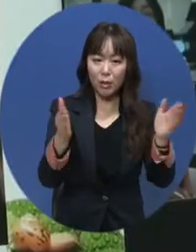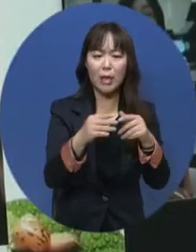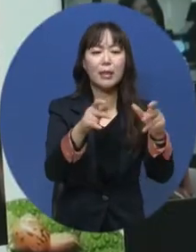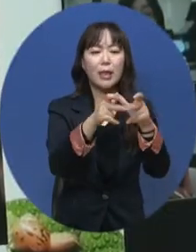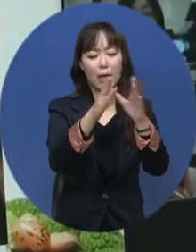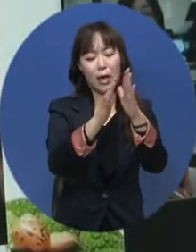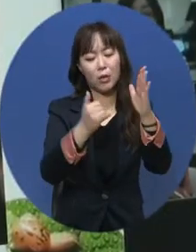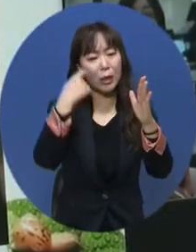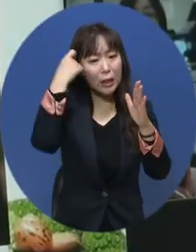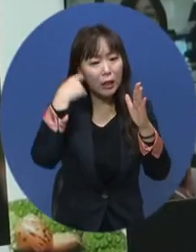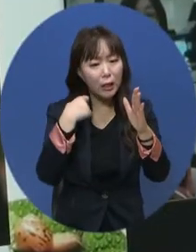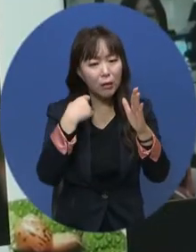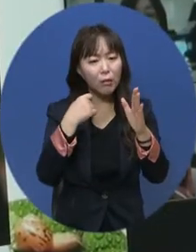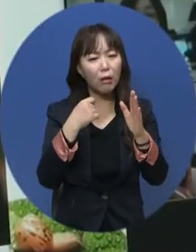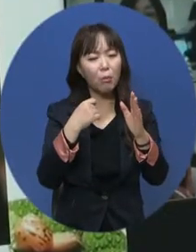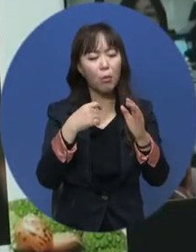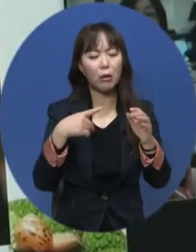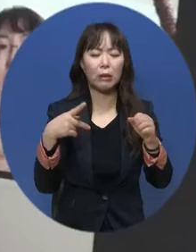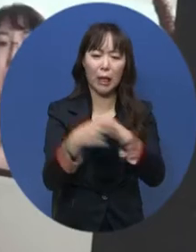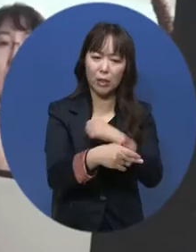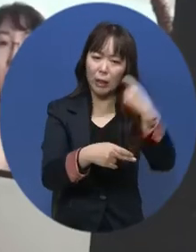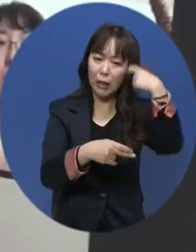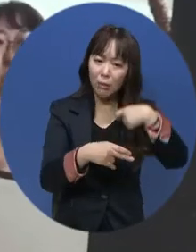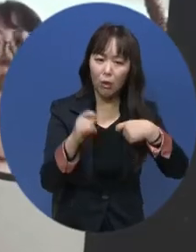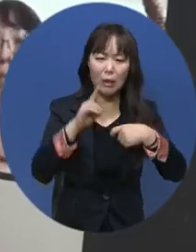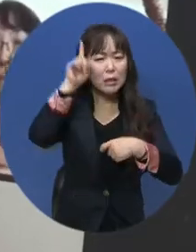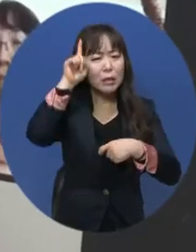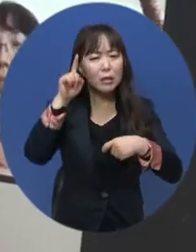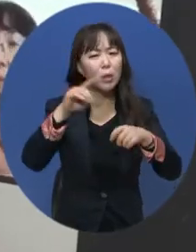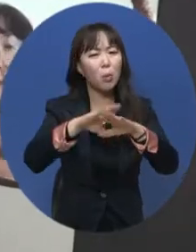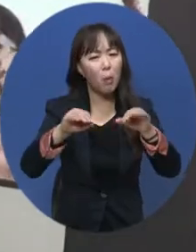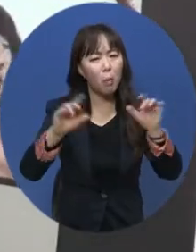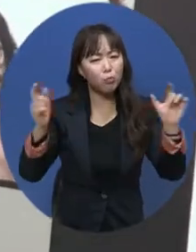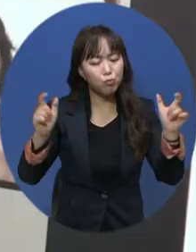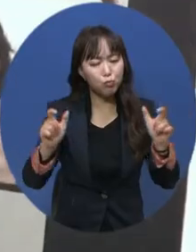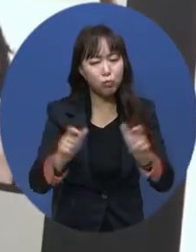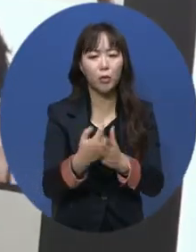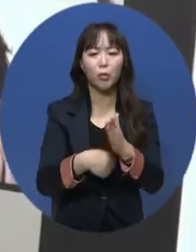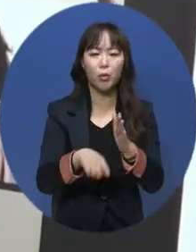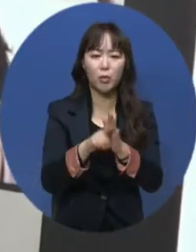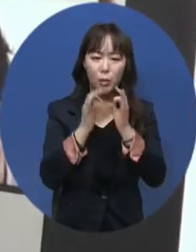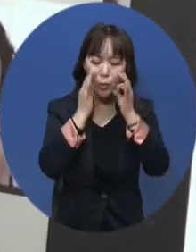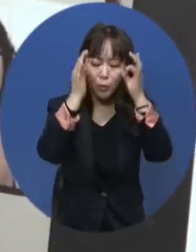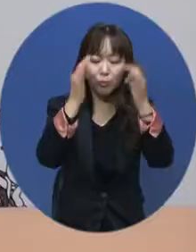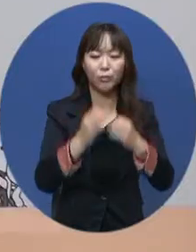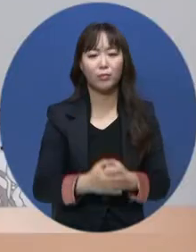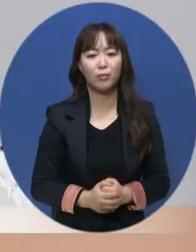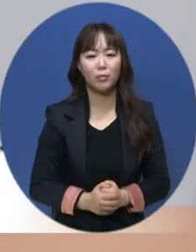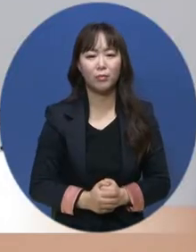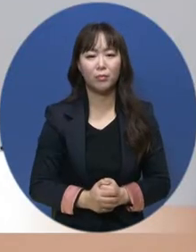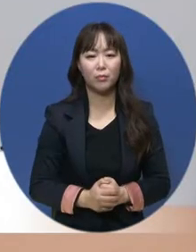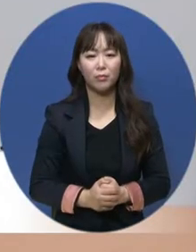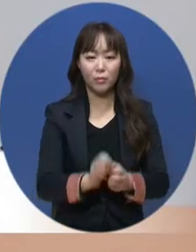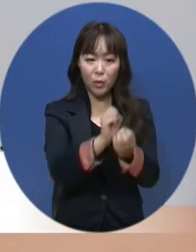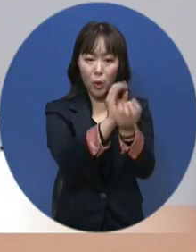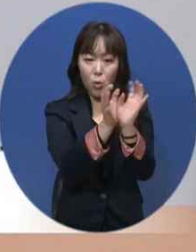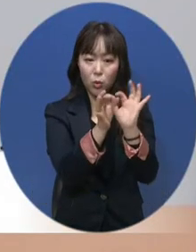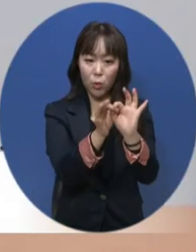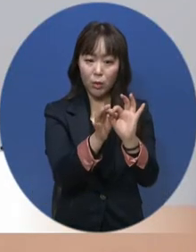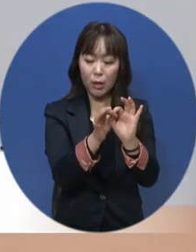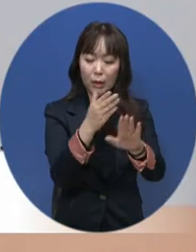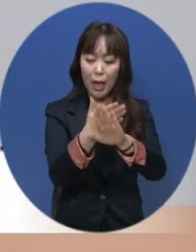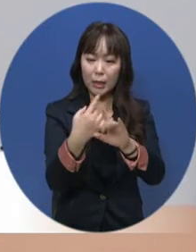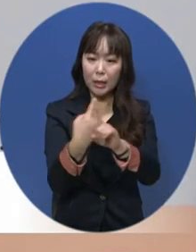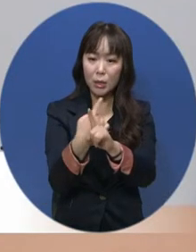장애인 가족이 느낄 수 있는 단절감, 스트레스를 최소화하기 위한 노력을 기울이고 있습니다. 꽃을 통해서